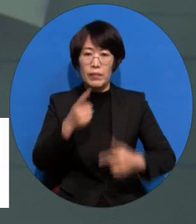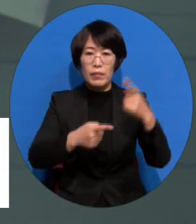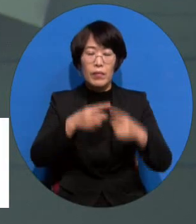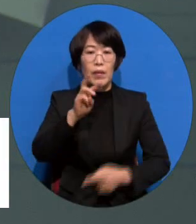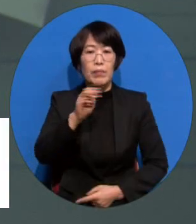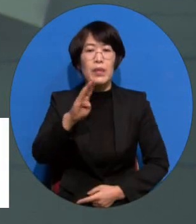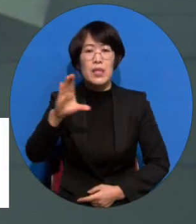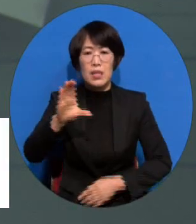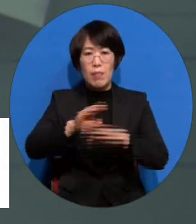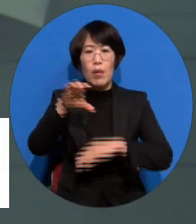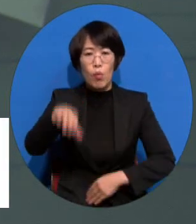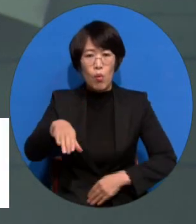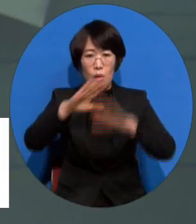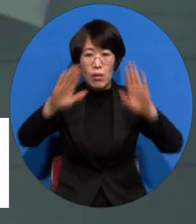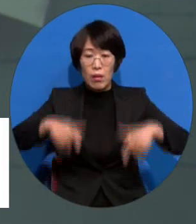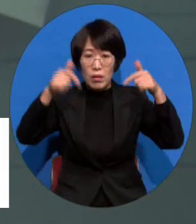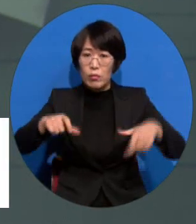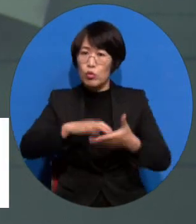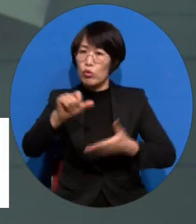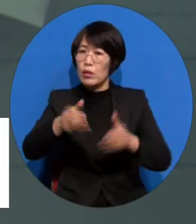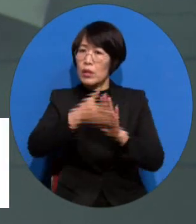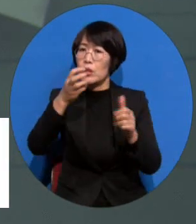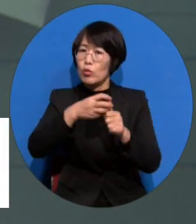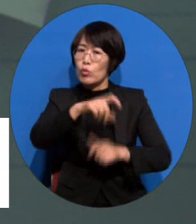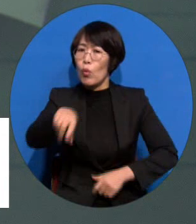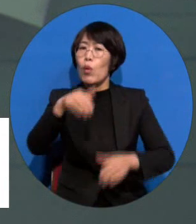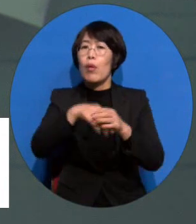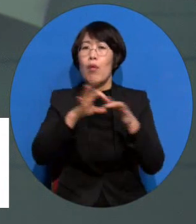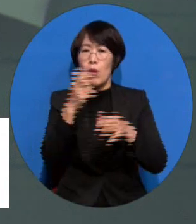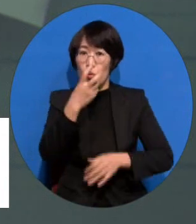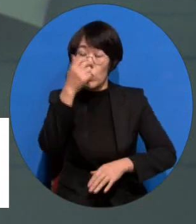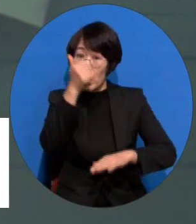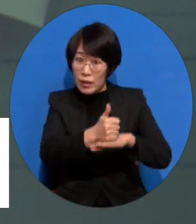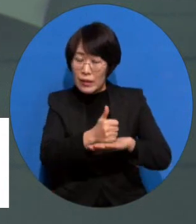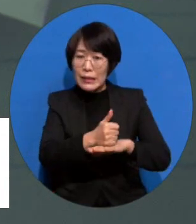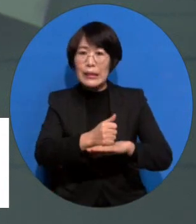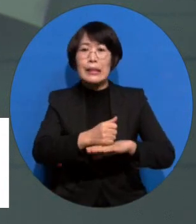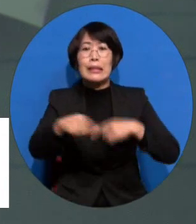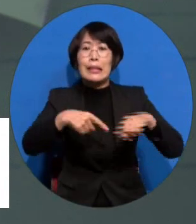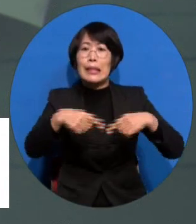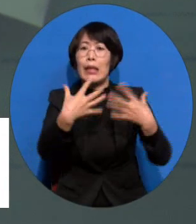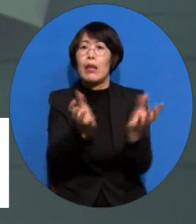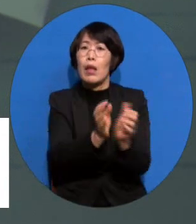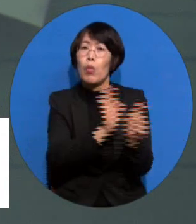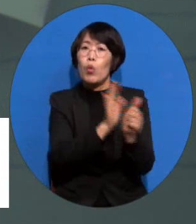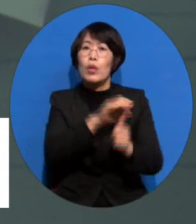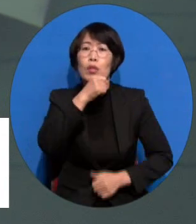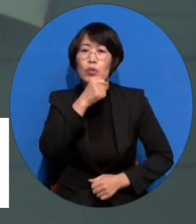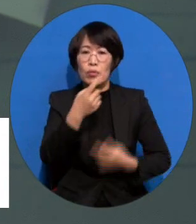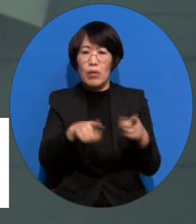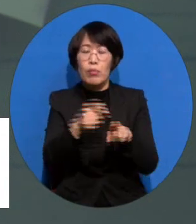목포 mbc 가 전남 서남권 5개 시군을 대상으로 여론 조사를 실시했는데 정당 제 지도에서는 더불어 민주당이